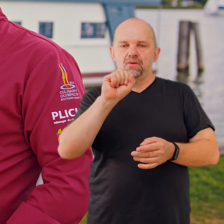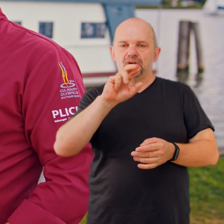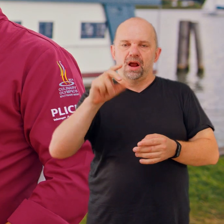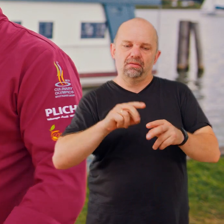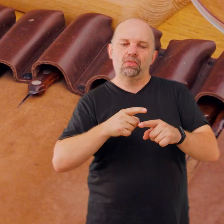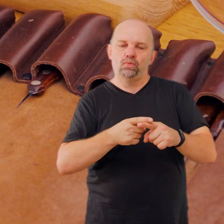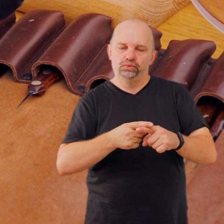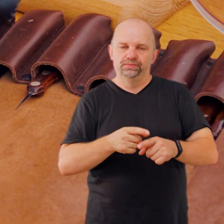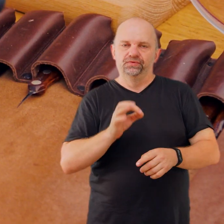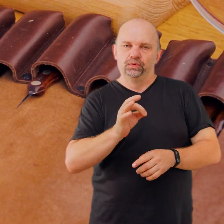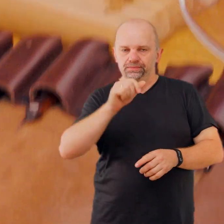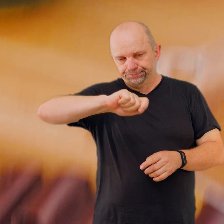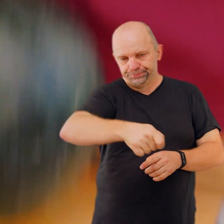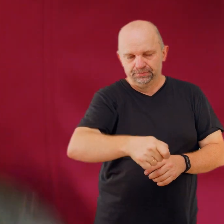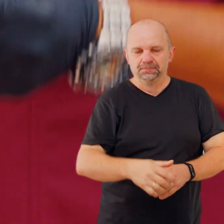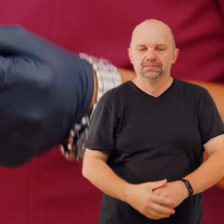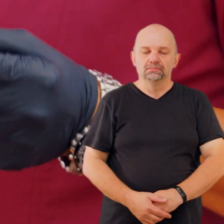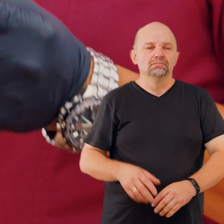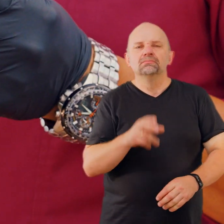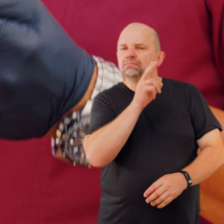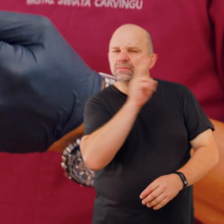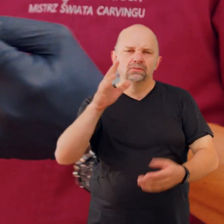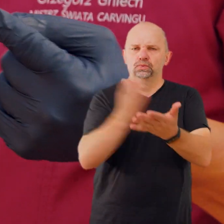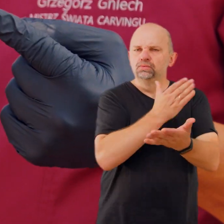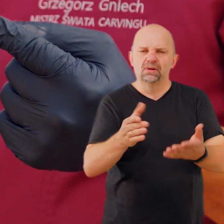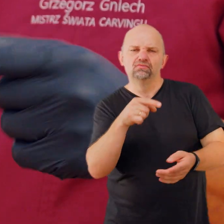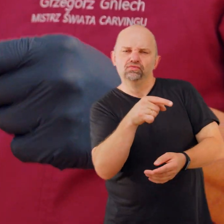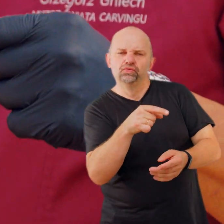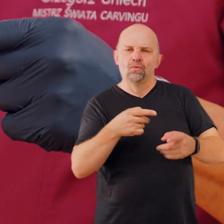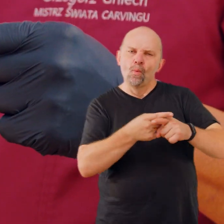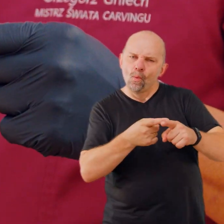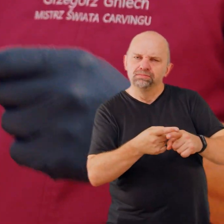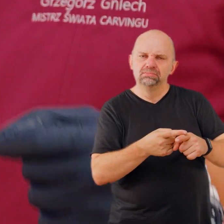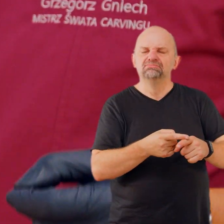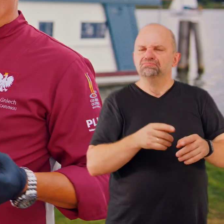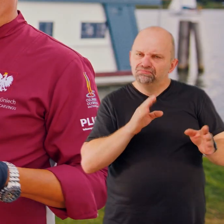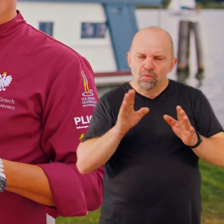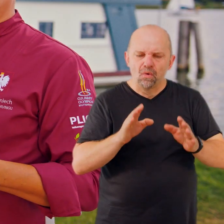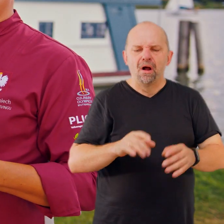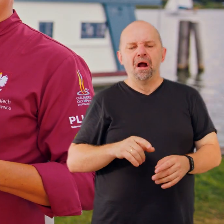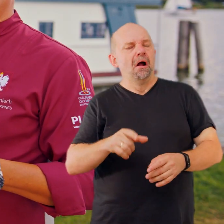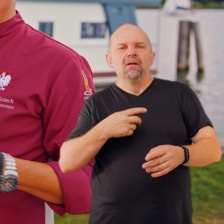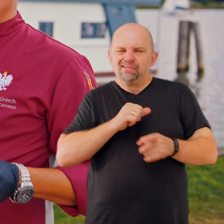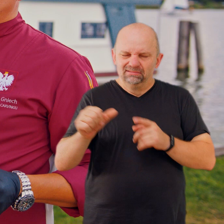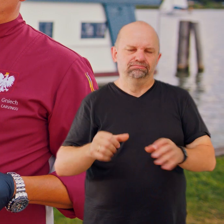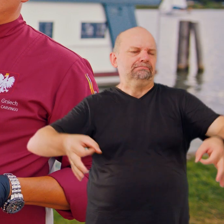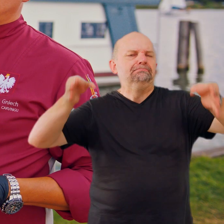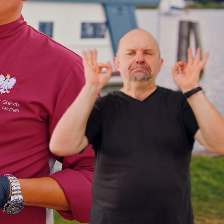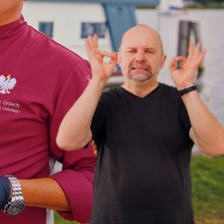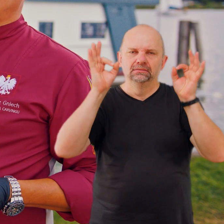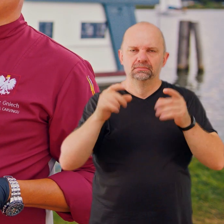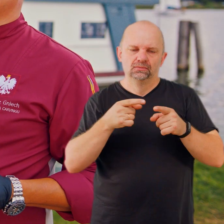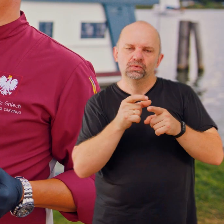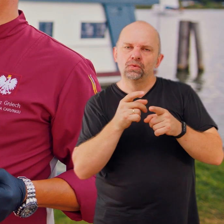od zwykłego jarzyniaka, taki, który jest w każdej kuchni, ale żeby dojść do perfekcji, naprawdę takiego mocnego cięcia, to